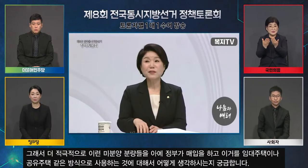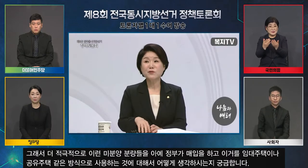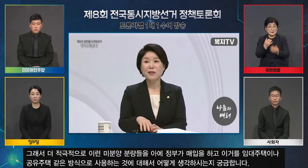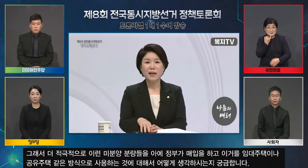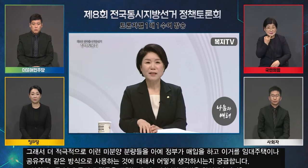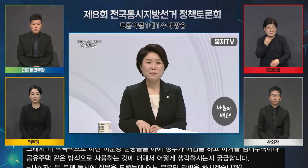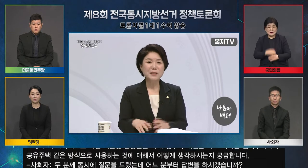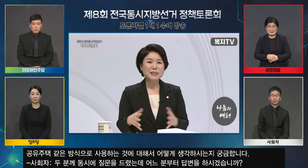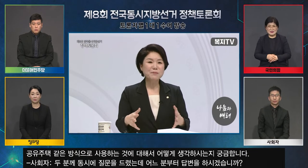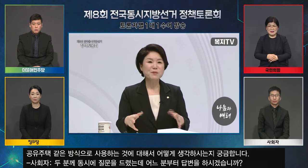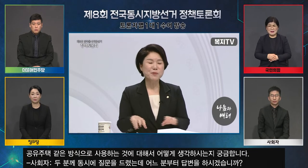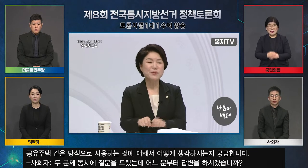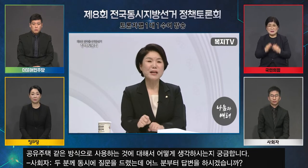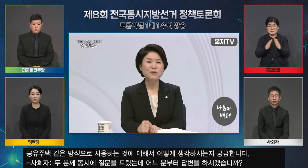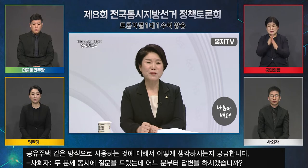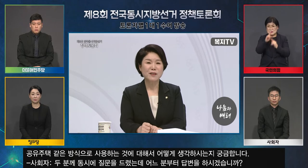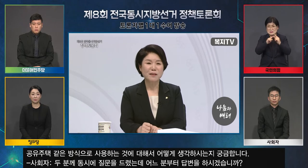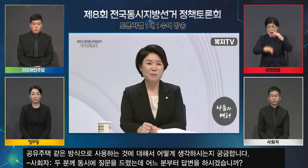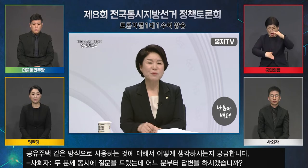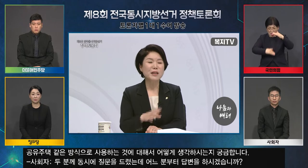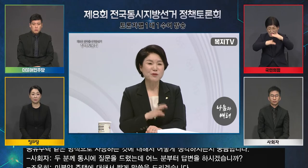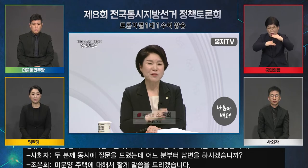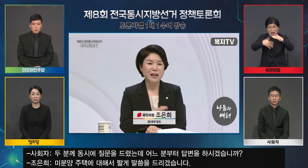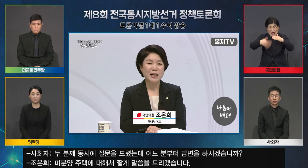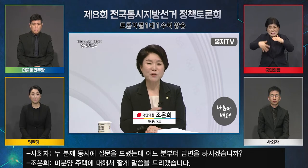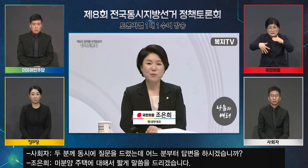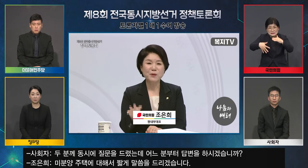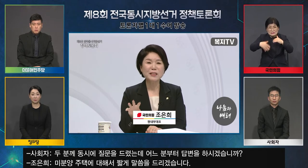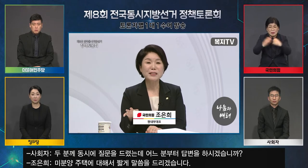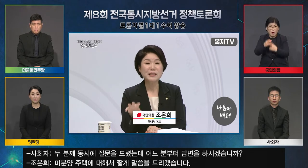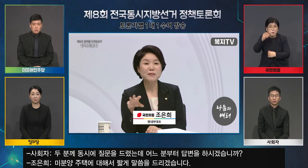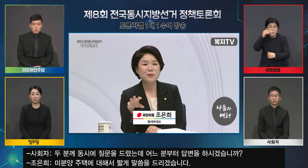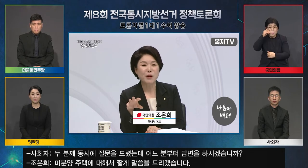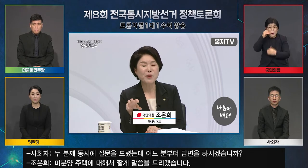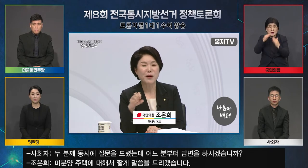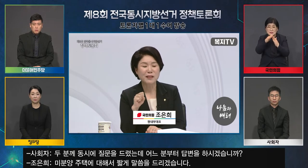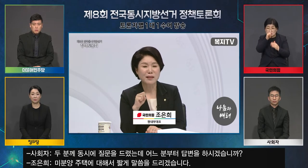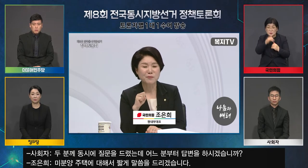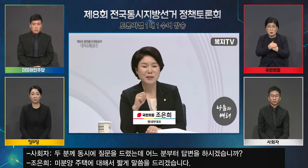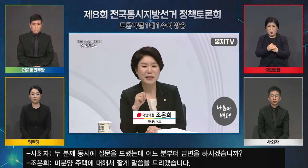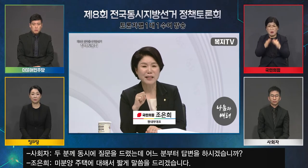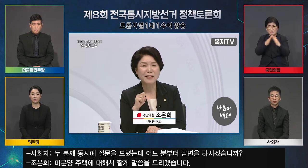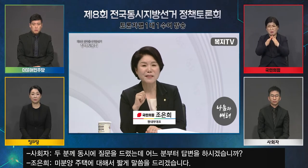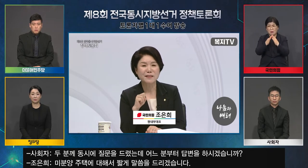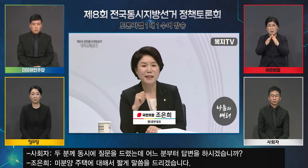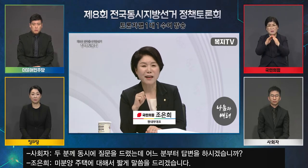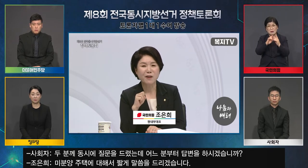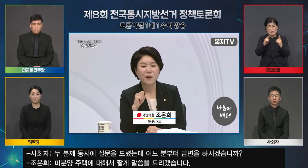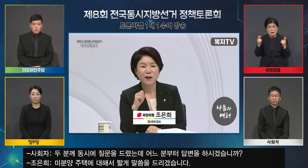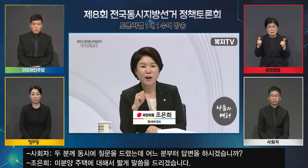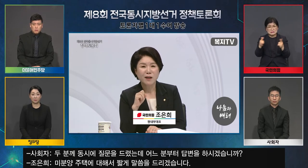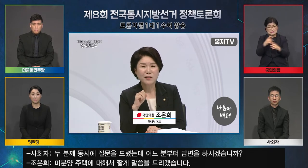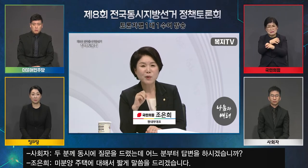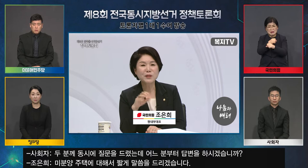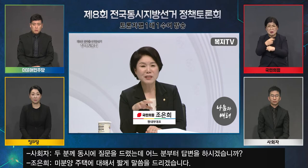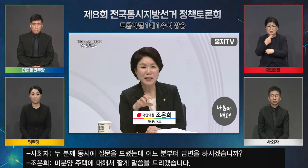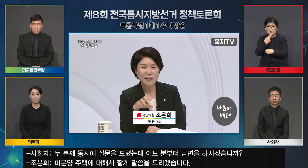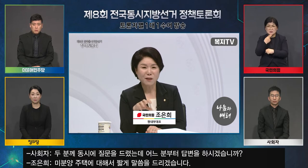미분양 주택, 빈집을 미분양 주택과 또 빈집을 활용한다는 문제를 얘기하셨는데요.